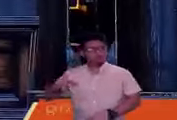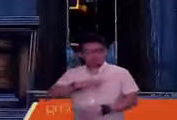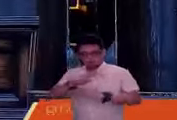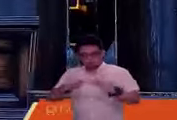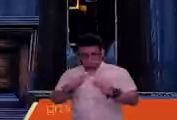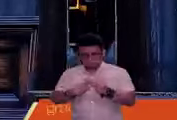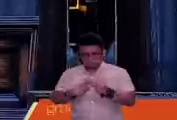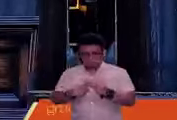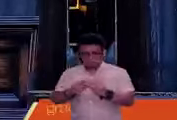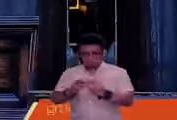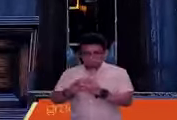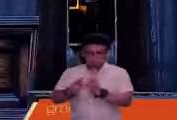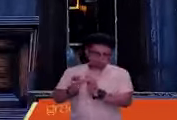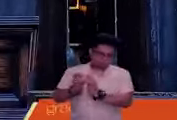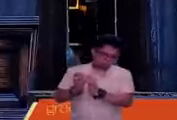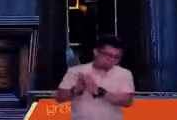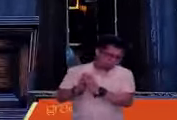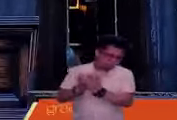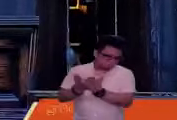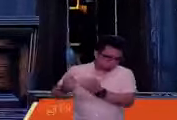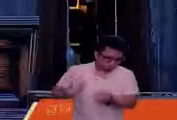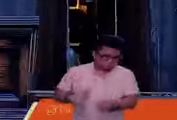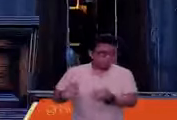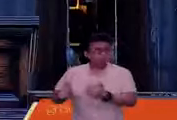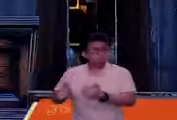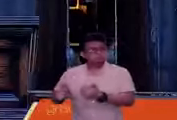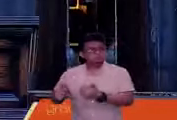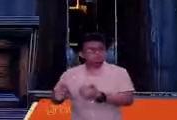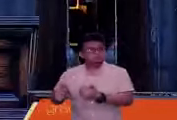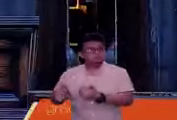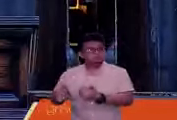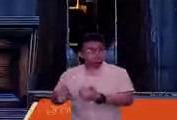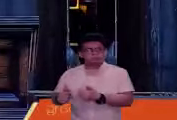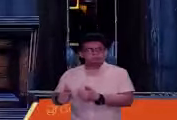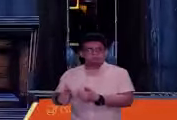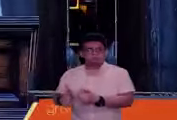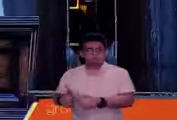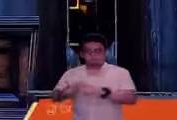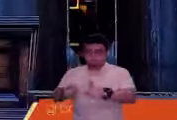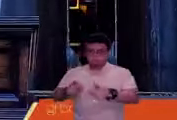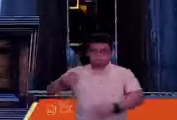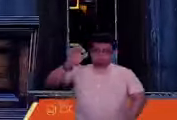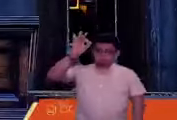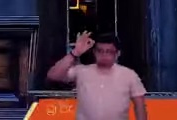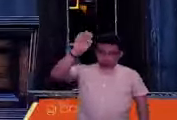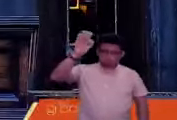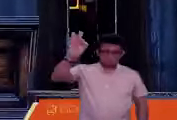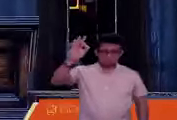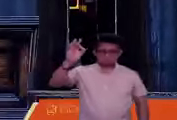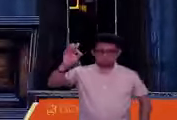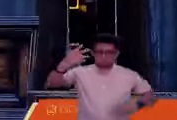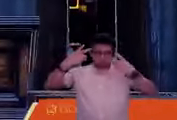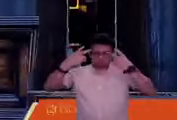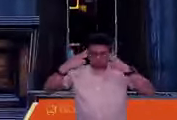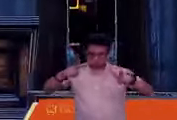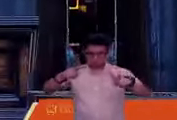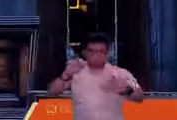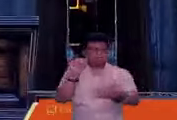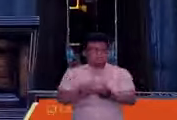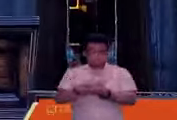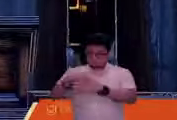able to tell him about the different doctrines of the Baptist. Pero mga kaigsunan, but I perceive that he